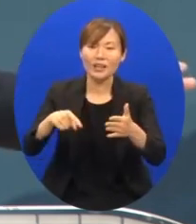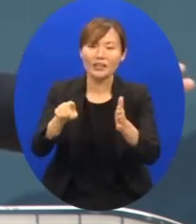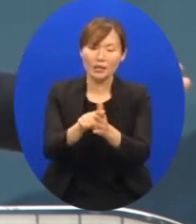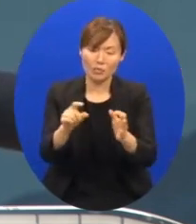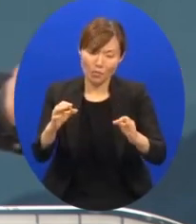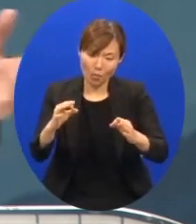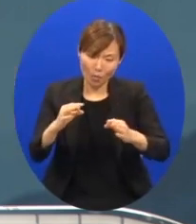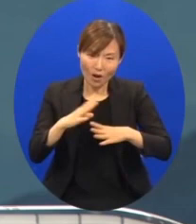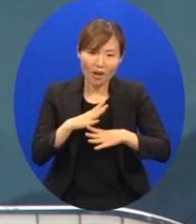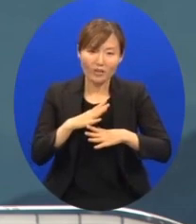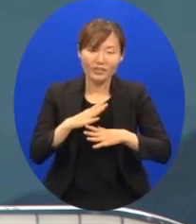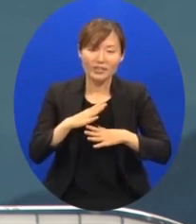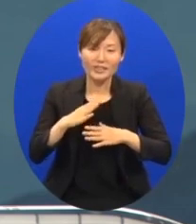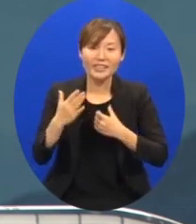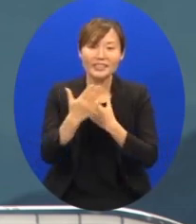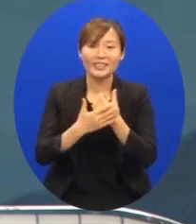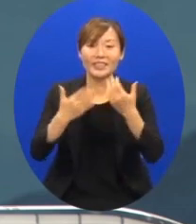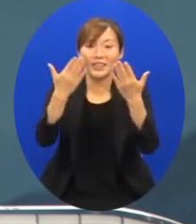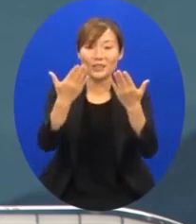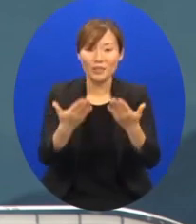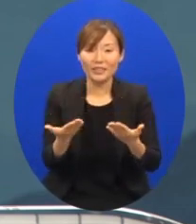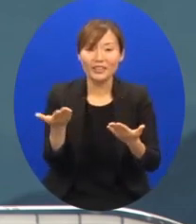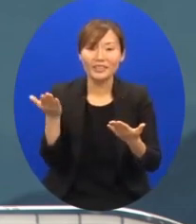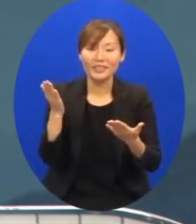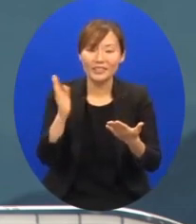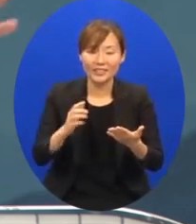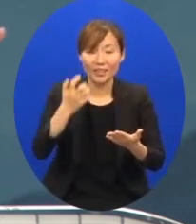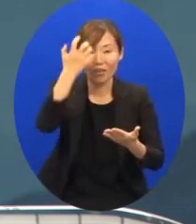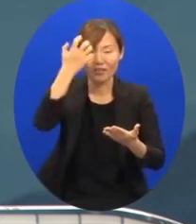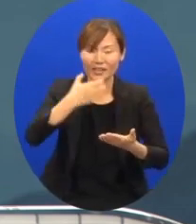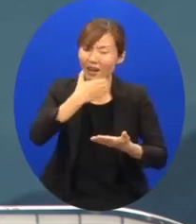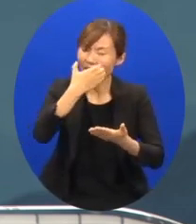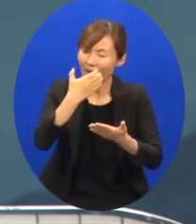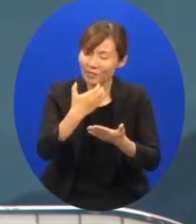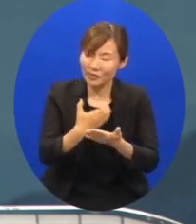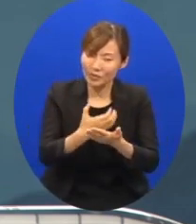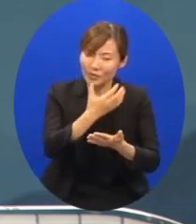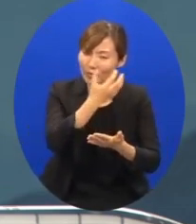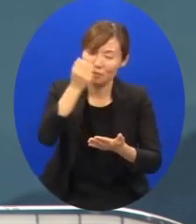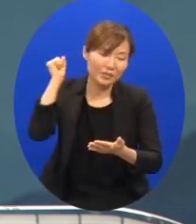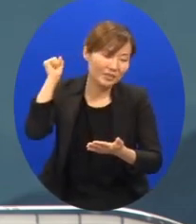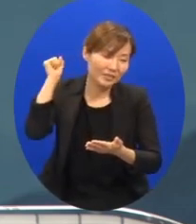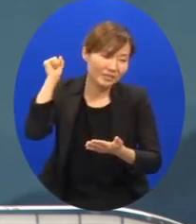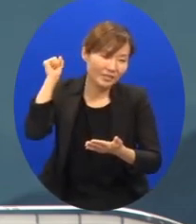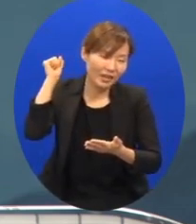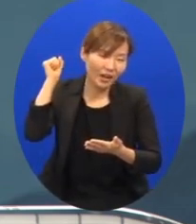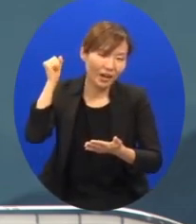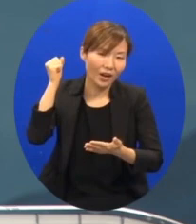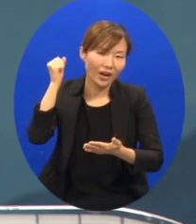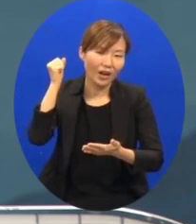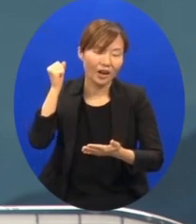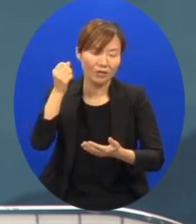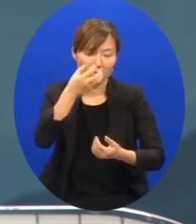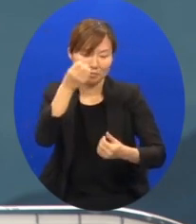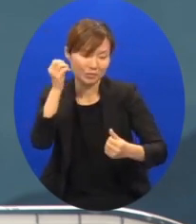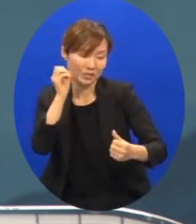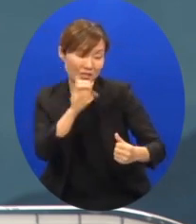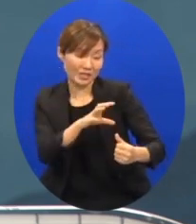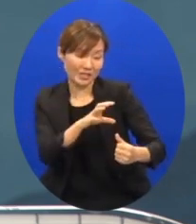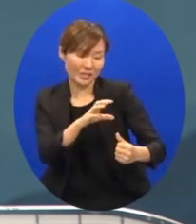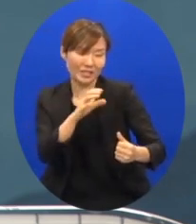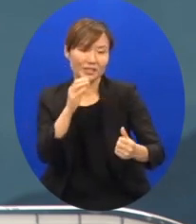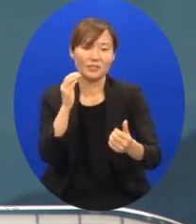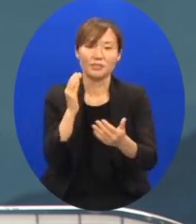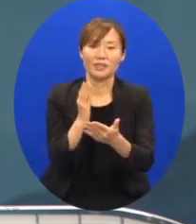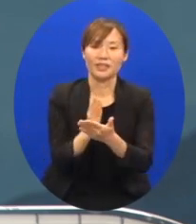은혜를 받았는데 그 성령의 감동을 무시하고 외면하고 그리고 성령을 거역하면 로 인해서